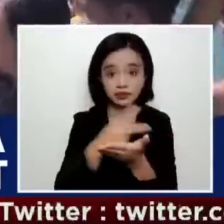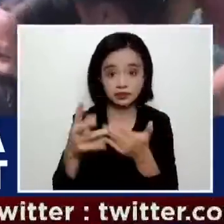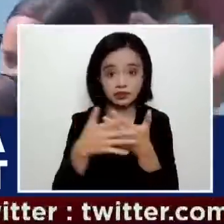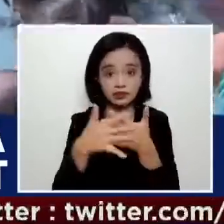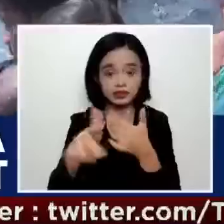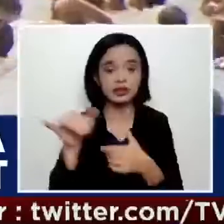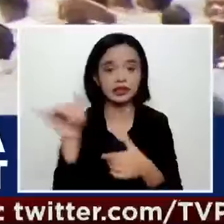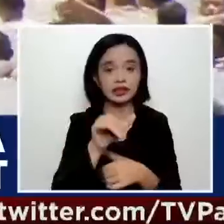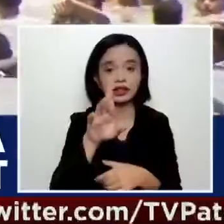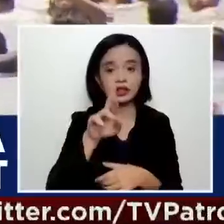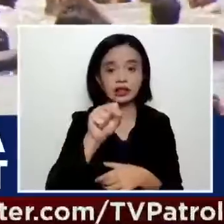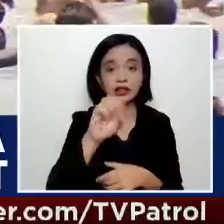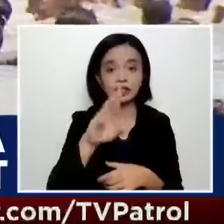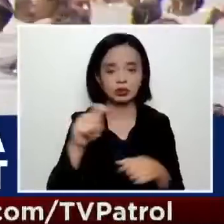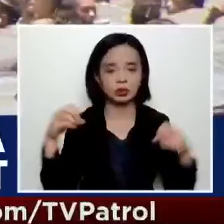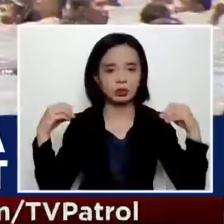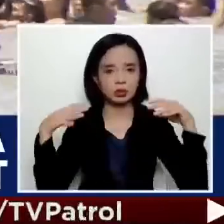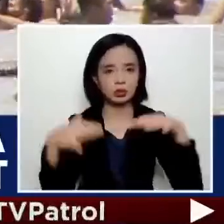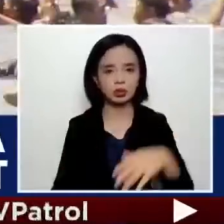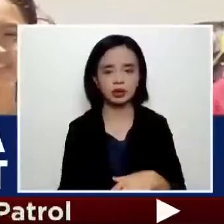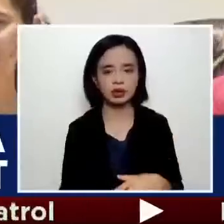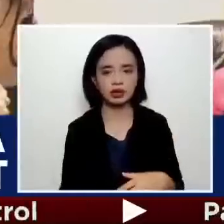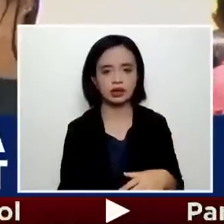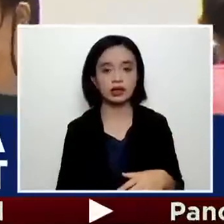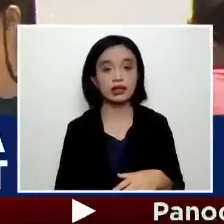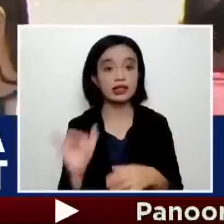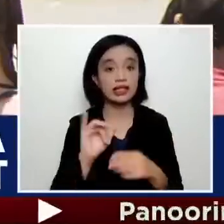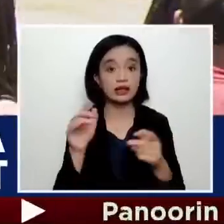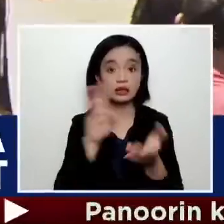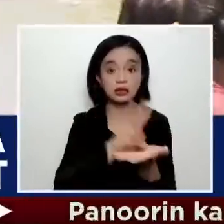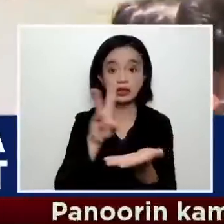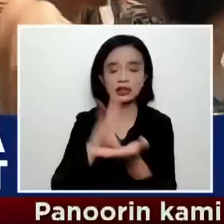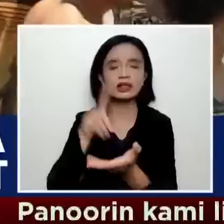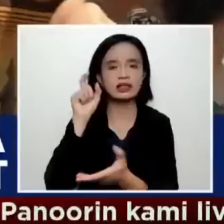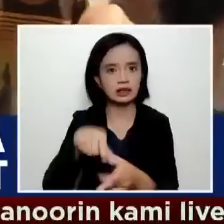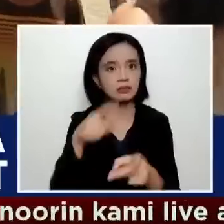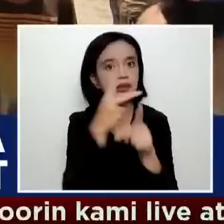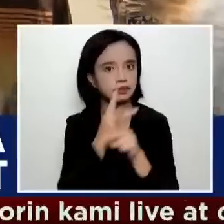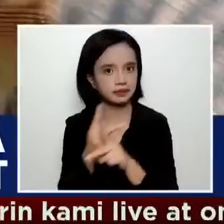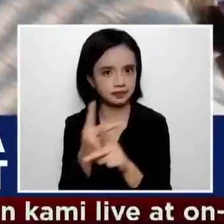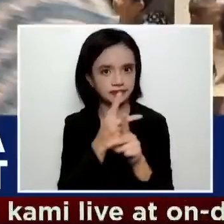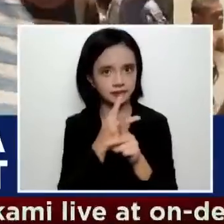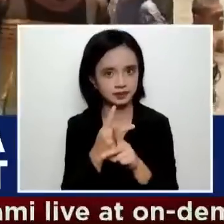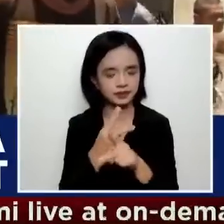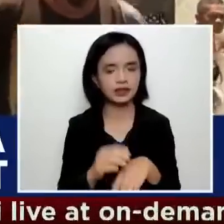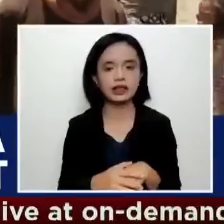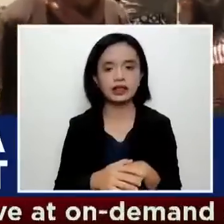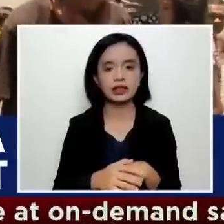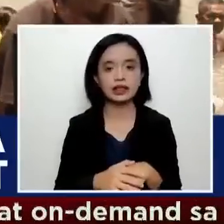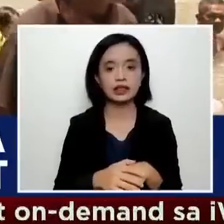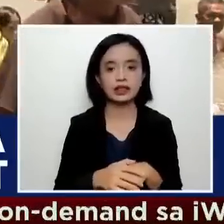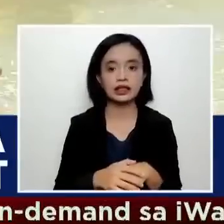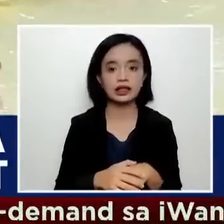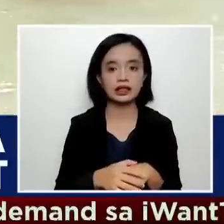resort at paliguan. Pero maging sa mga lugar na ito, dapat mag-ingat. Kung hindi kasi malinis ang paliguan,